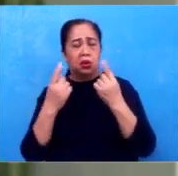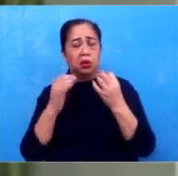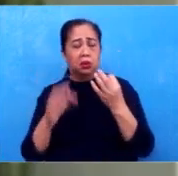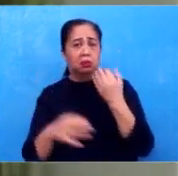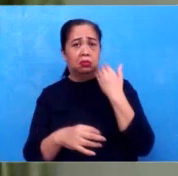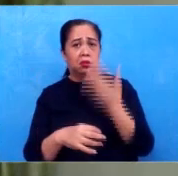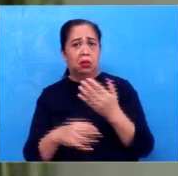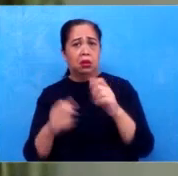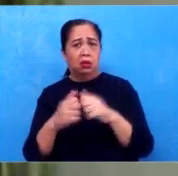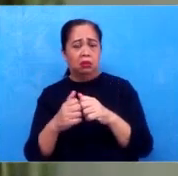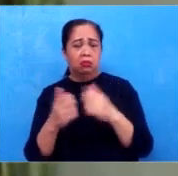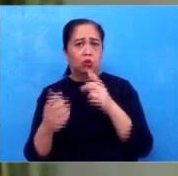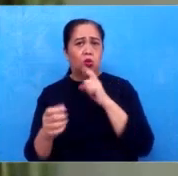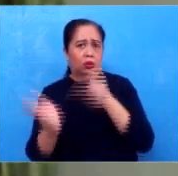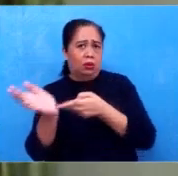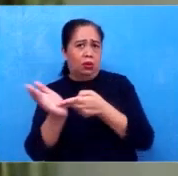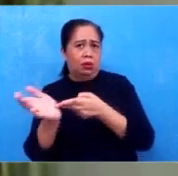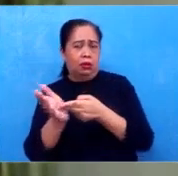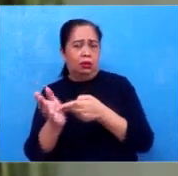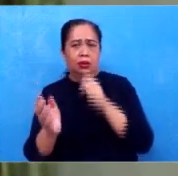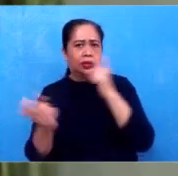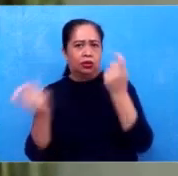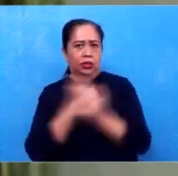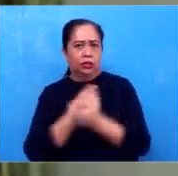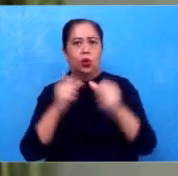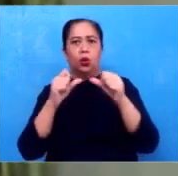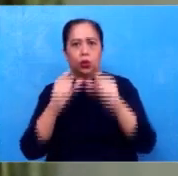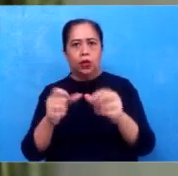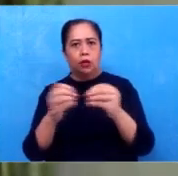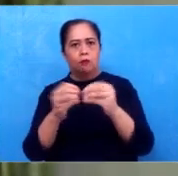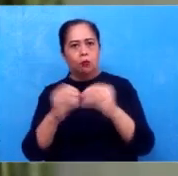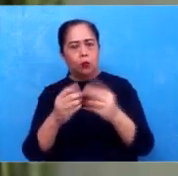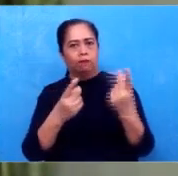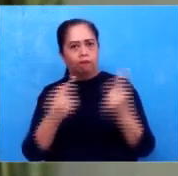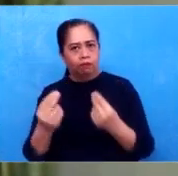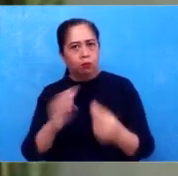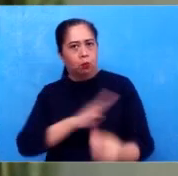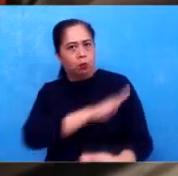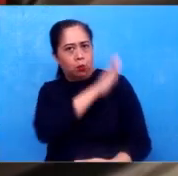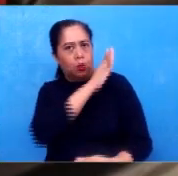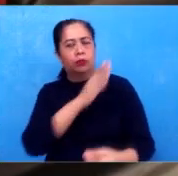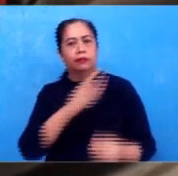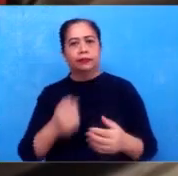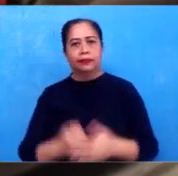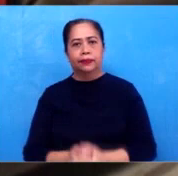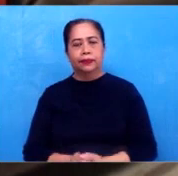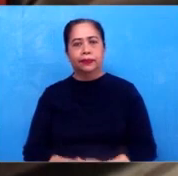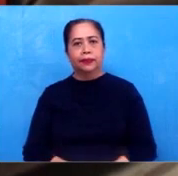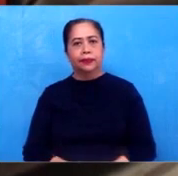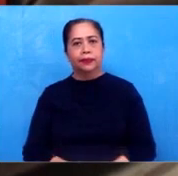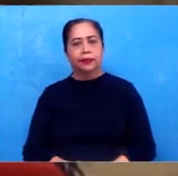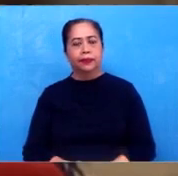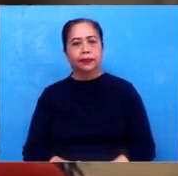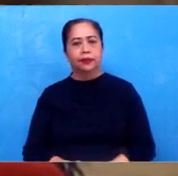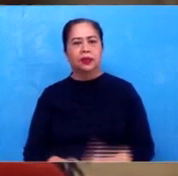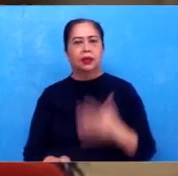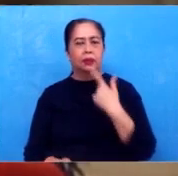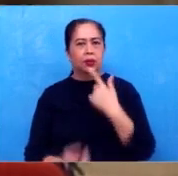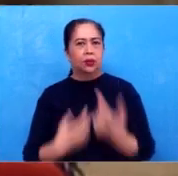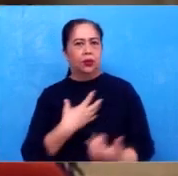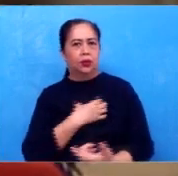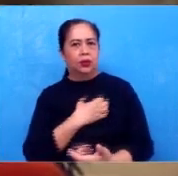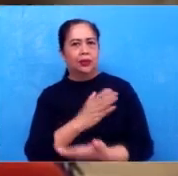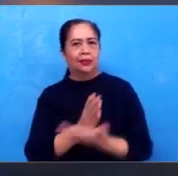sa totoo eh. Walang mababago man, patuloy. Mas paigtingin namin at mas tapangan pa namin. Masama rin ang loob ng iba pa